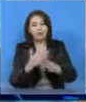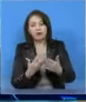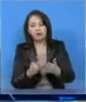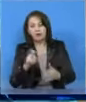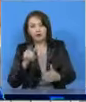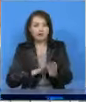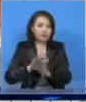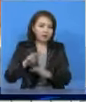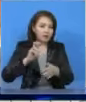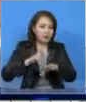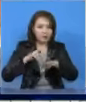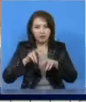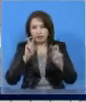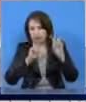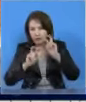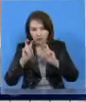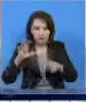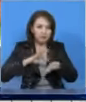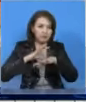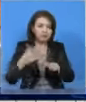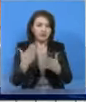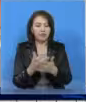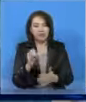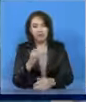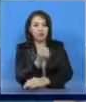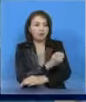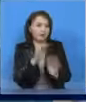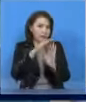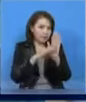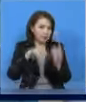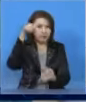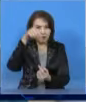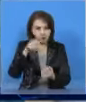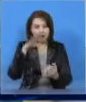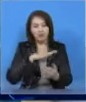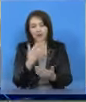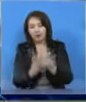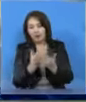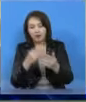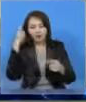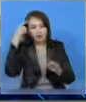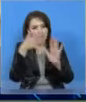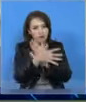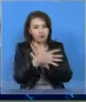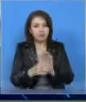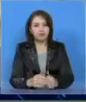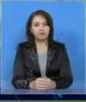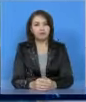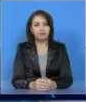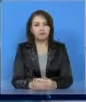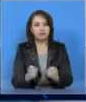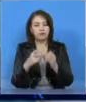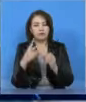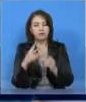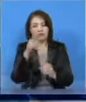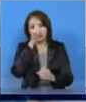пациент толықтай дәрігердің тексерісінен өтеді, одан кейін егу процесі ережеге сай жүреді, нұсқаулықтар түсіндіріледі. Мынау 12 ай